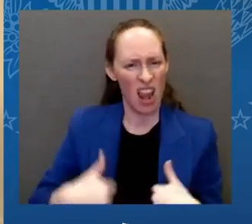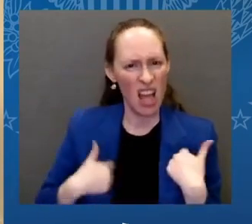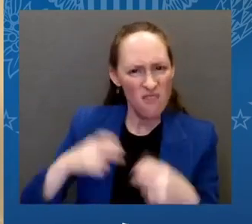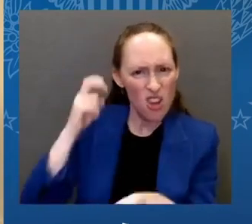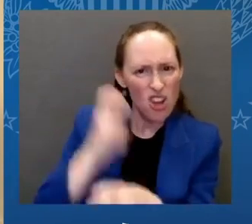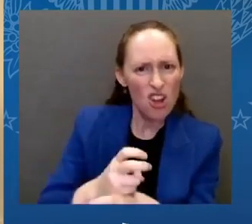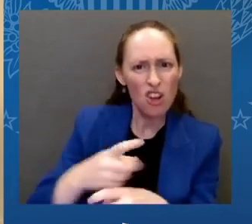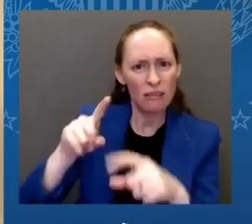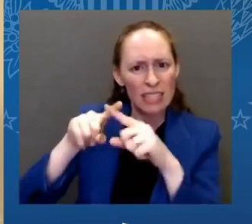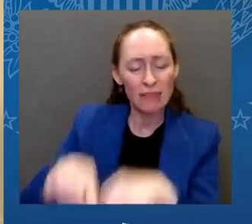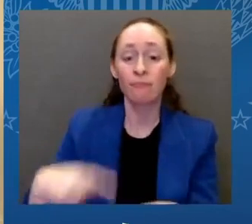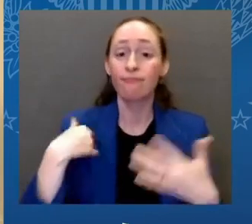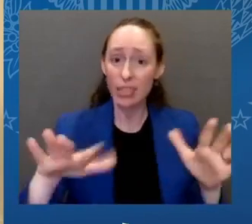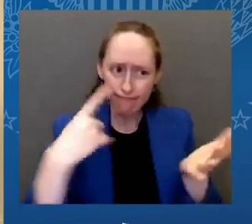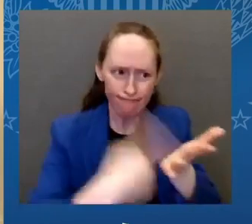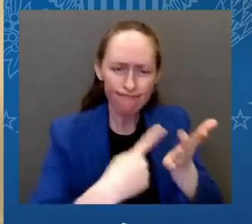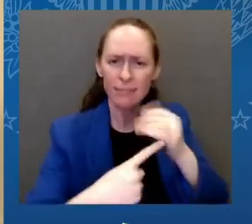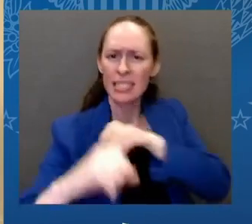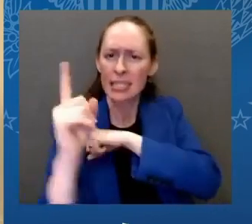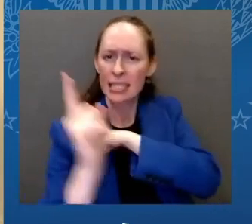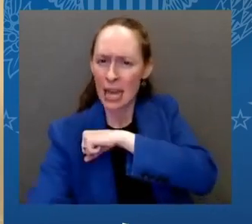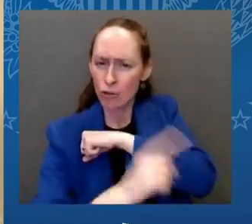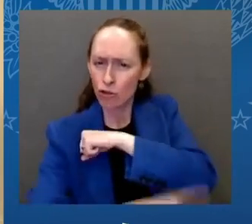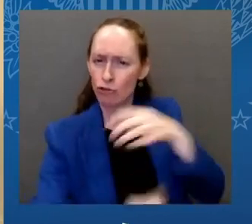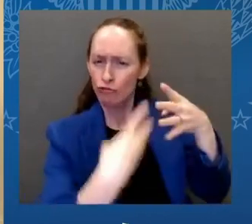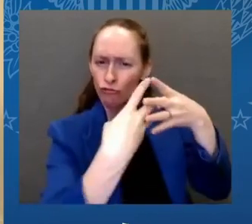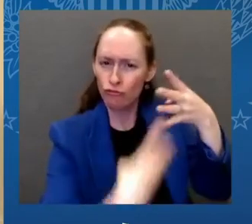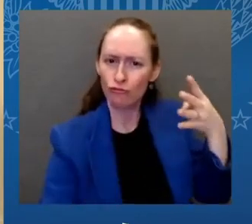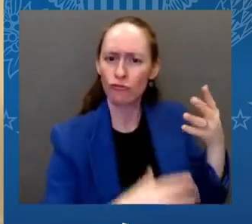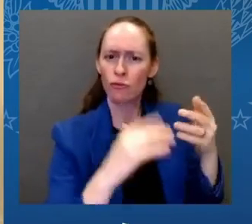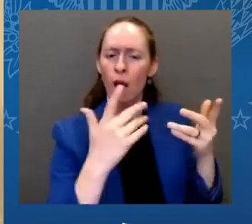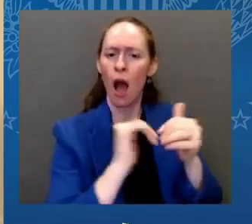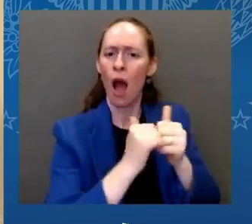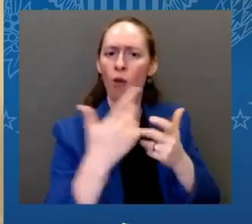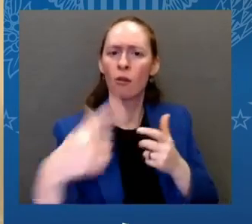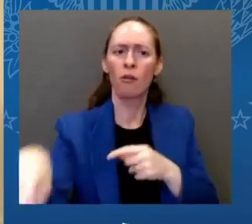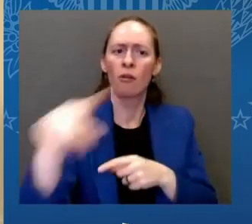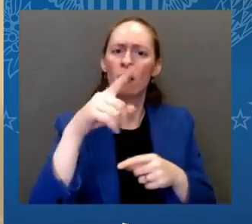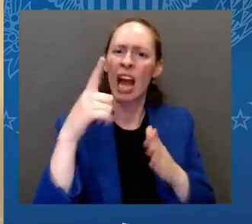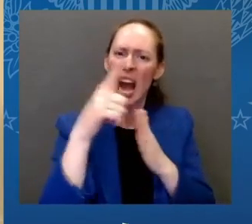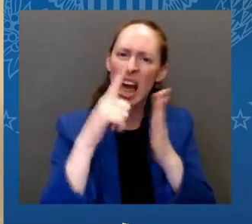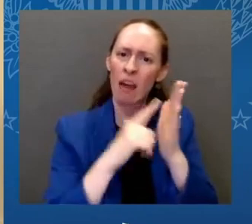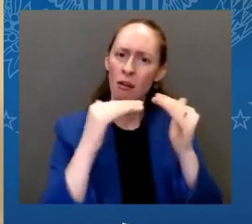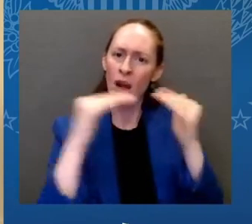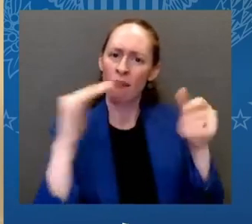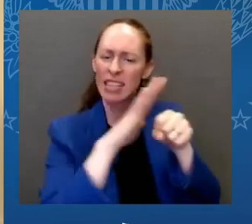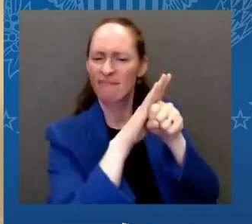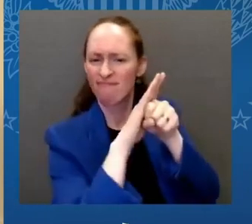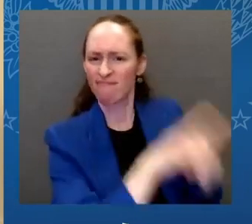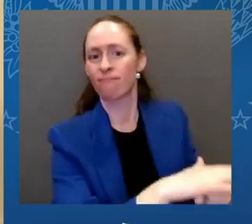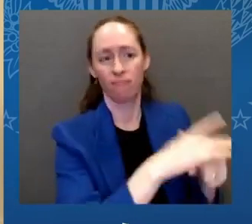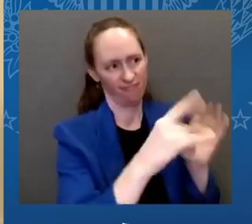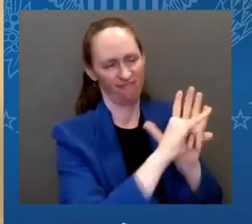має відповідати за усе те, що робить проти нашої держави, проти наших людей, проти